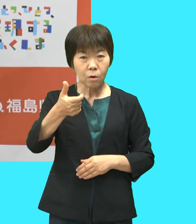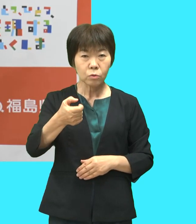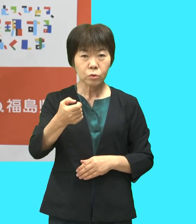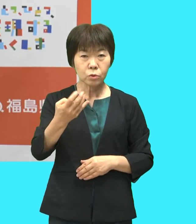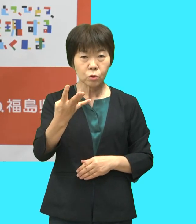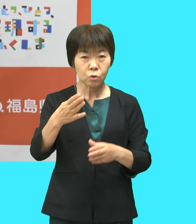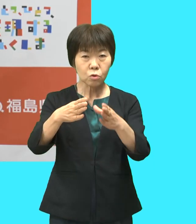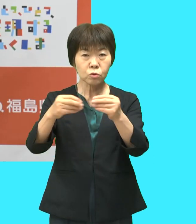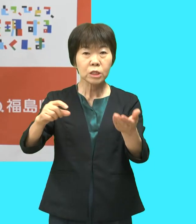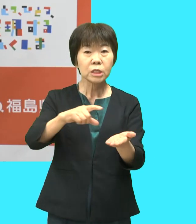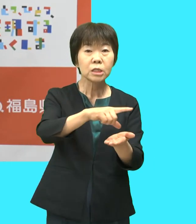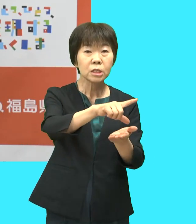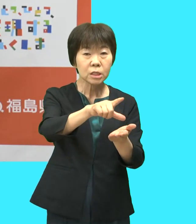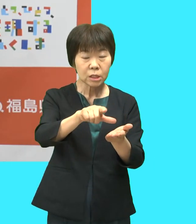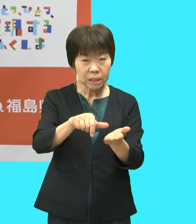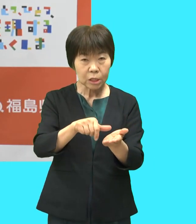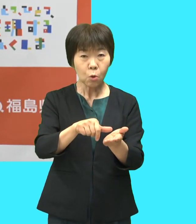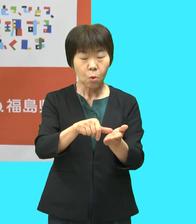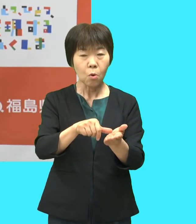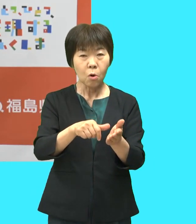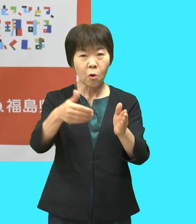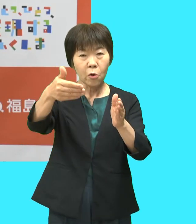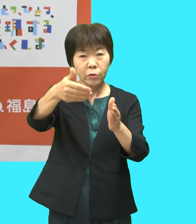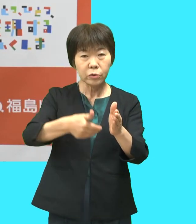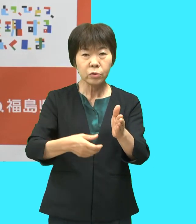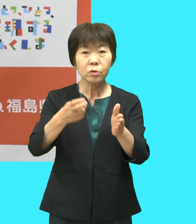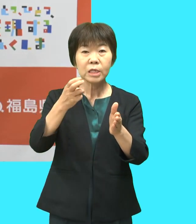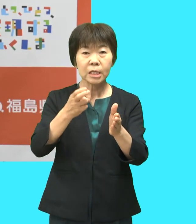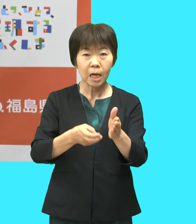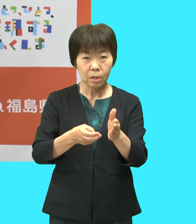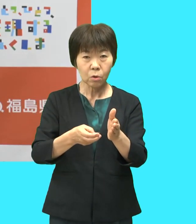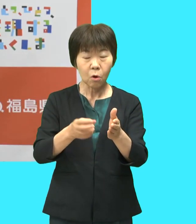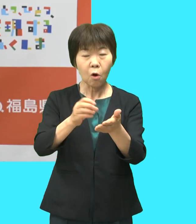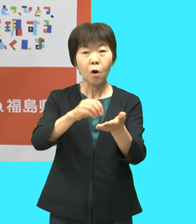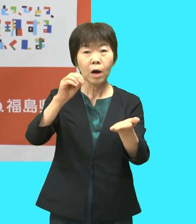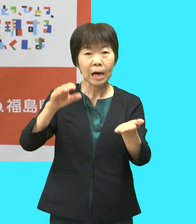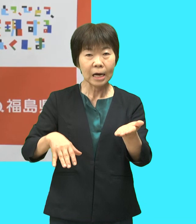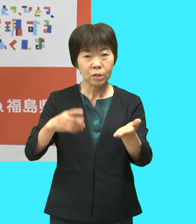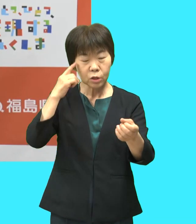国地域においてあった輸入規制の解